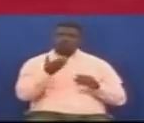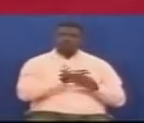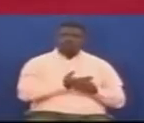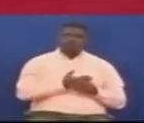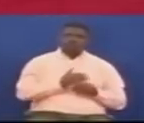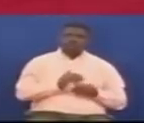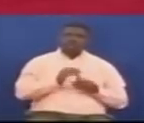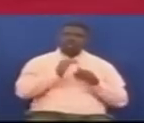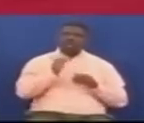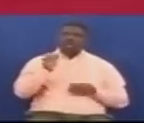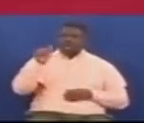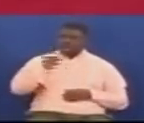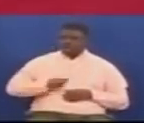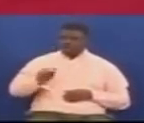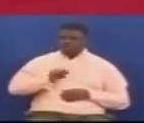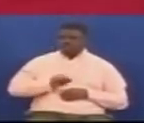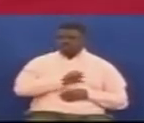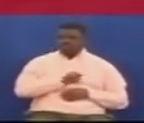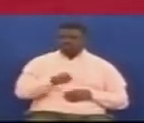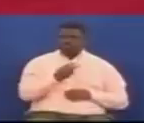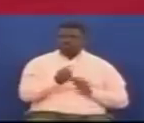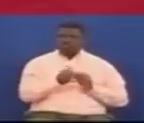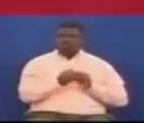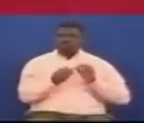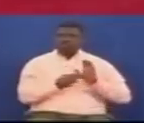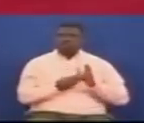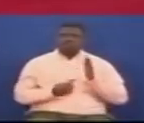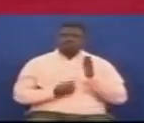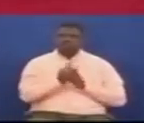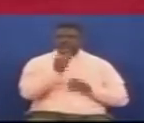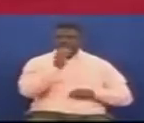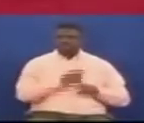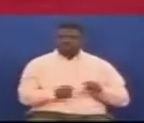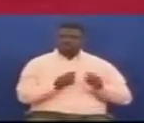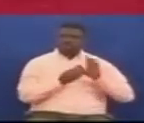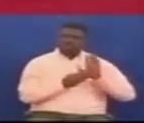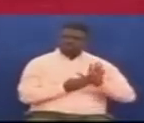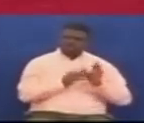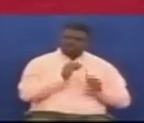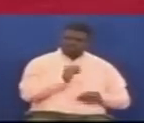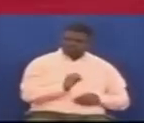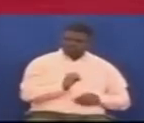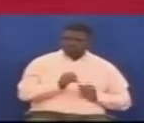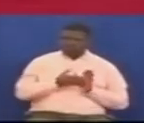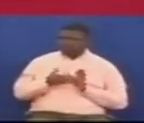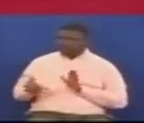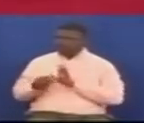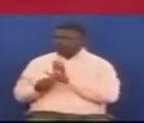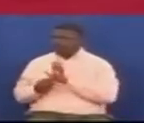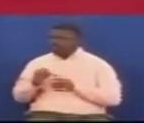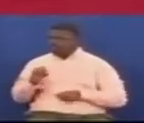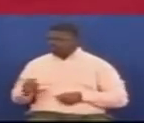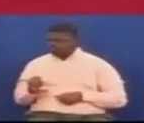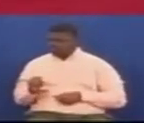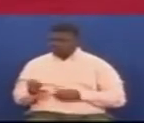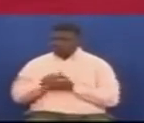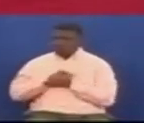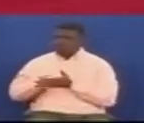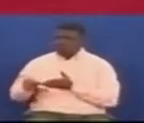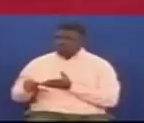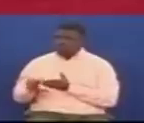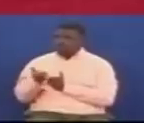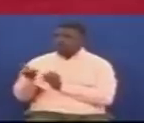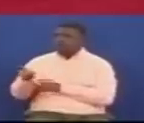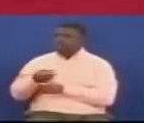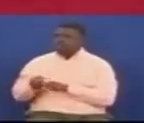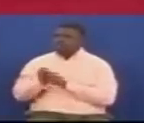mwezi Agosti 2018 kutoka 9.0% hadi 7.0% na kulipa malimbikizo ya